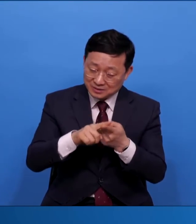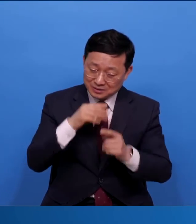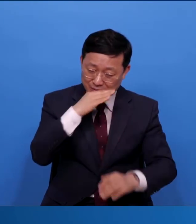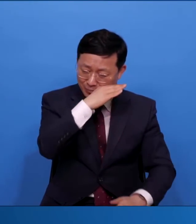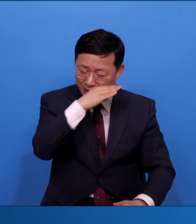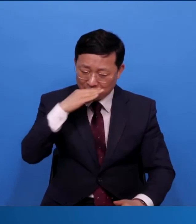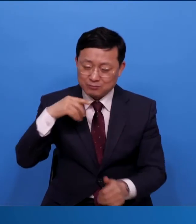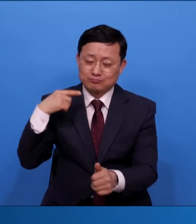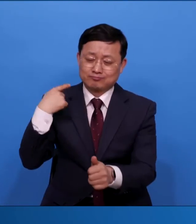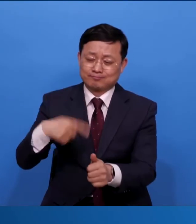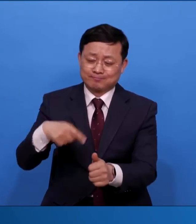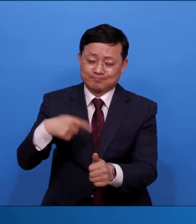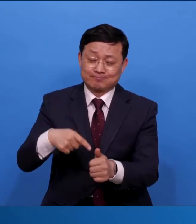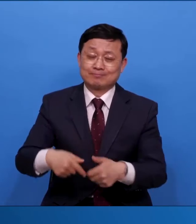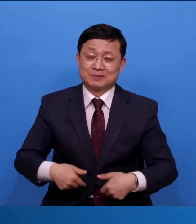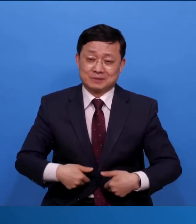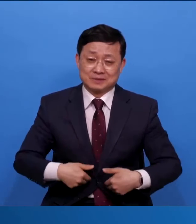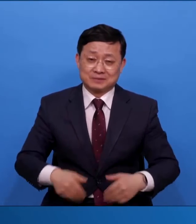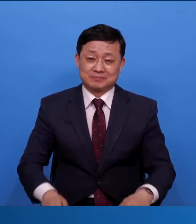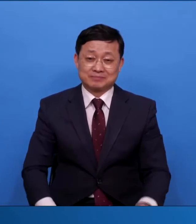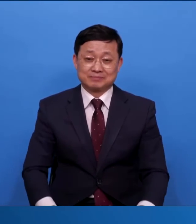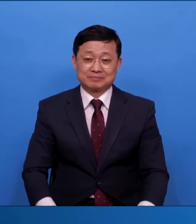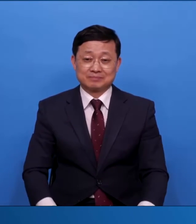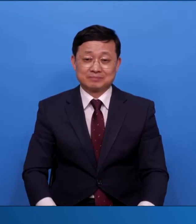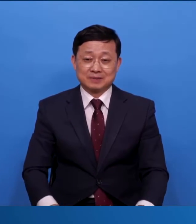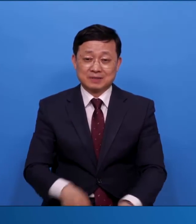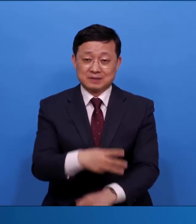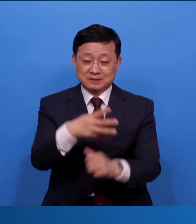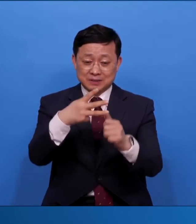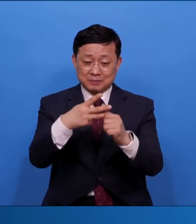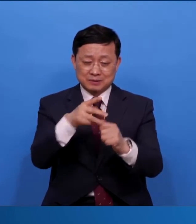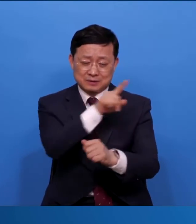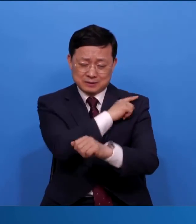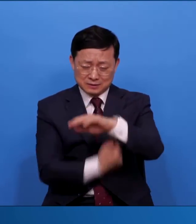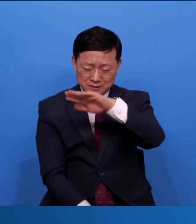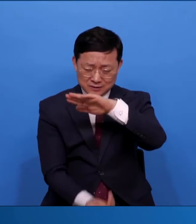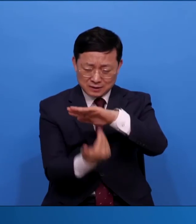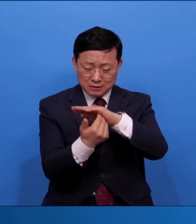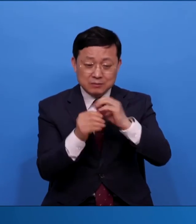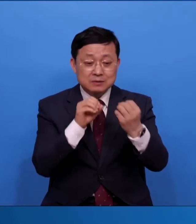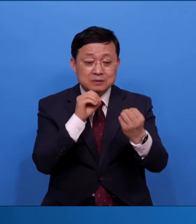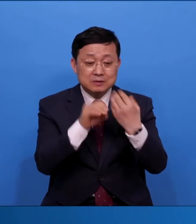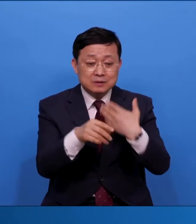가르쳐야 됩니다. 그리고 최고 응답인 하나님의 나라.